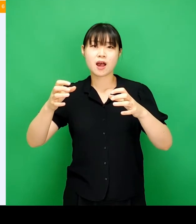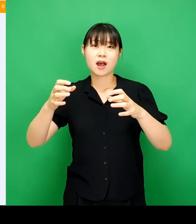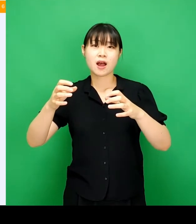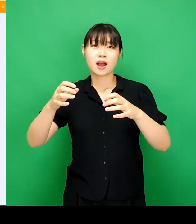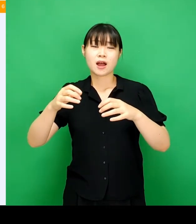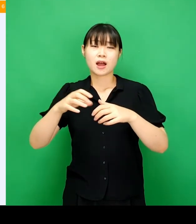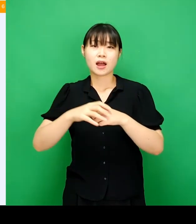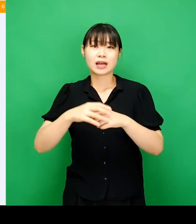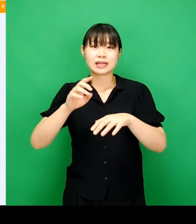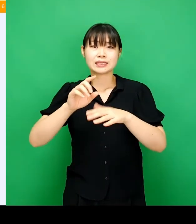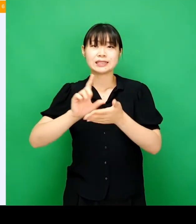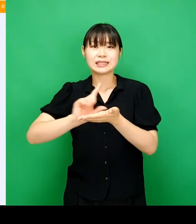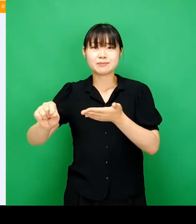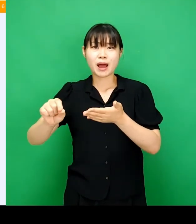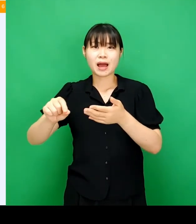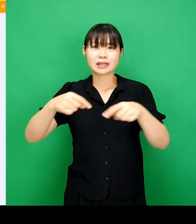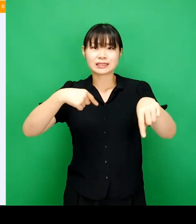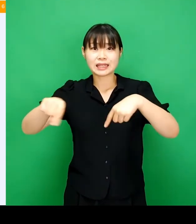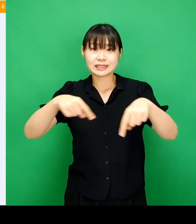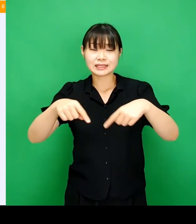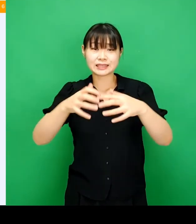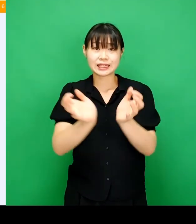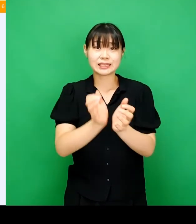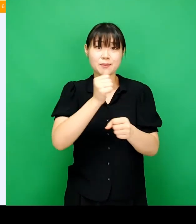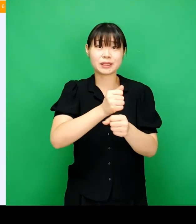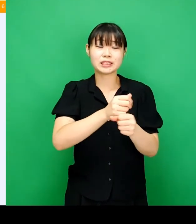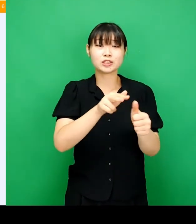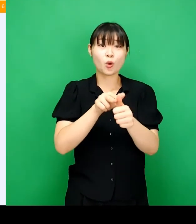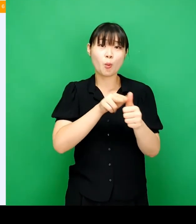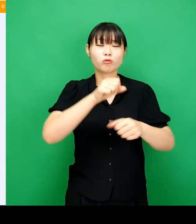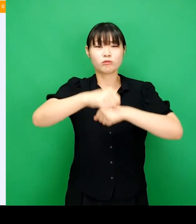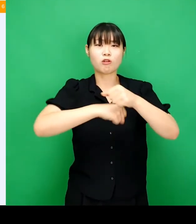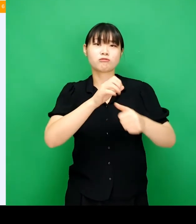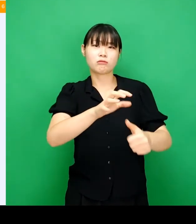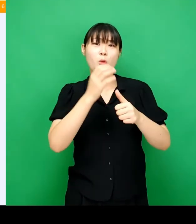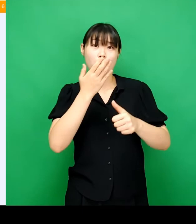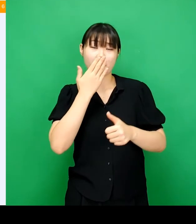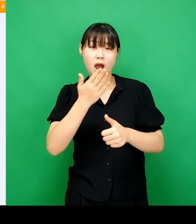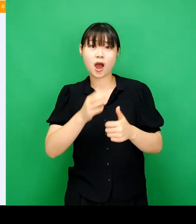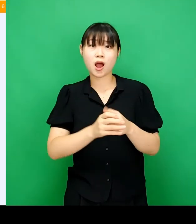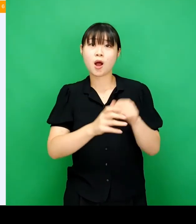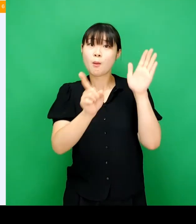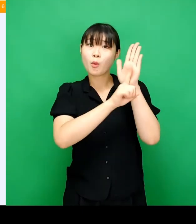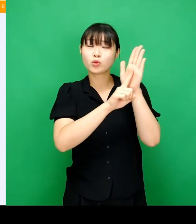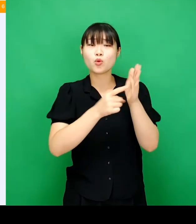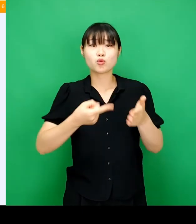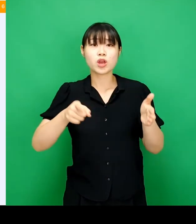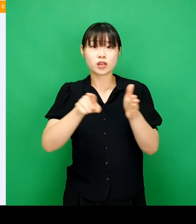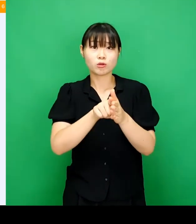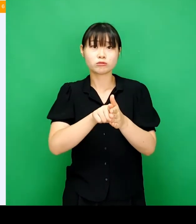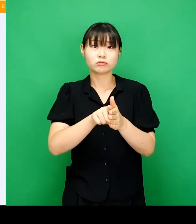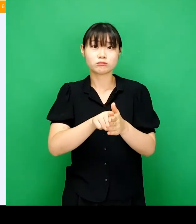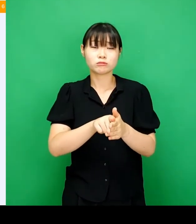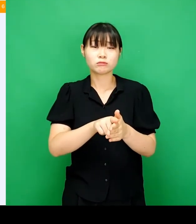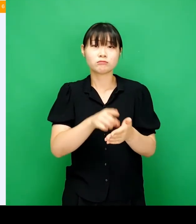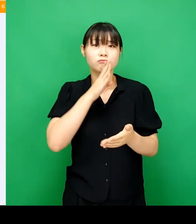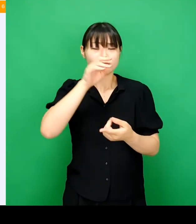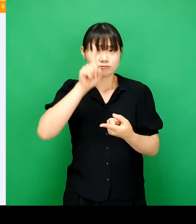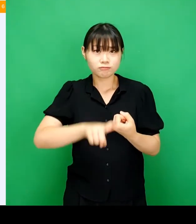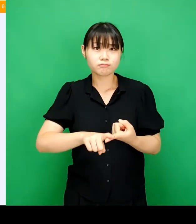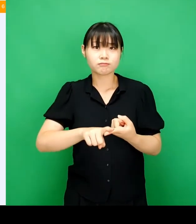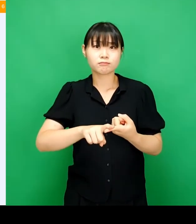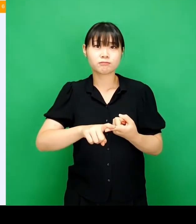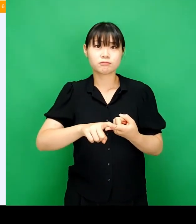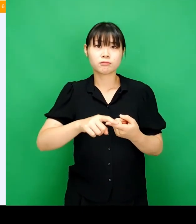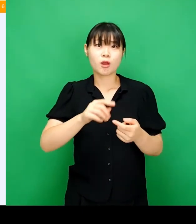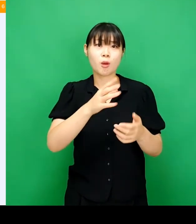작성하여 공표한 저작물은 자유로운 이용이 가능하며 시사 보도를 위해서는 정당한 범위 안에서